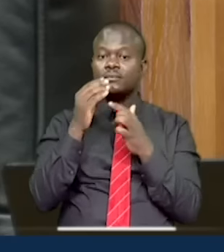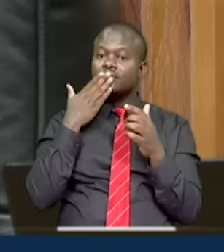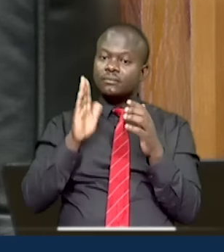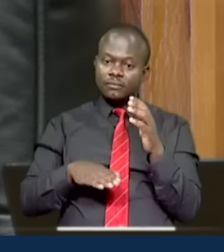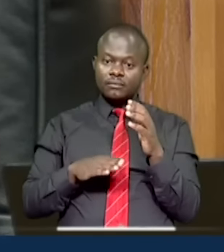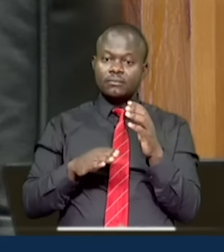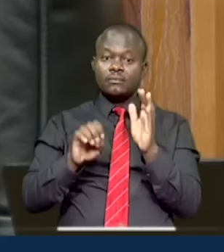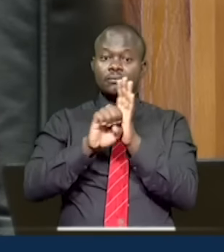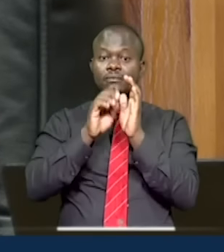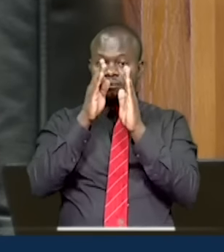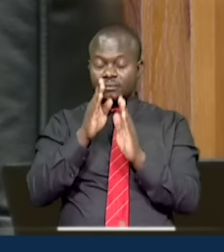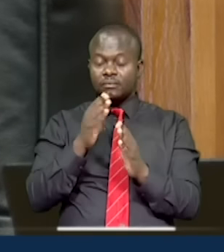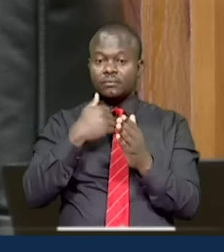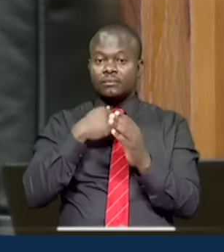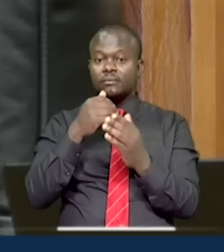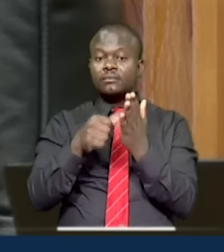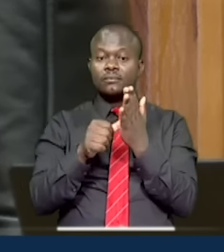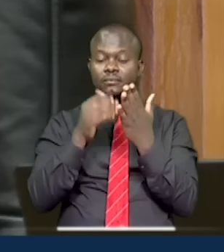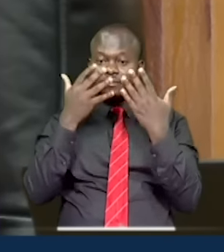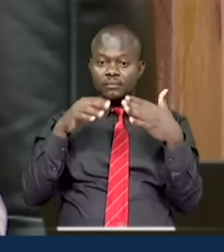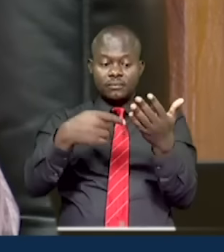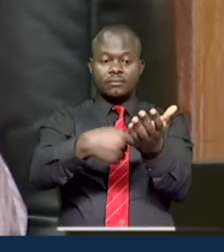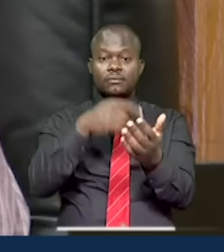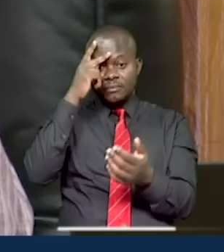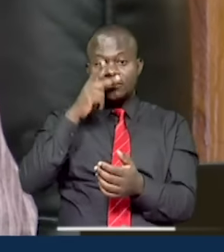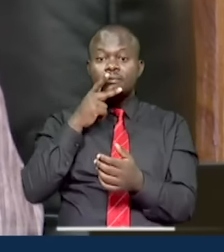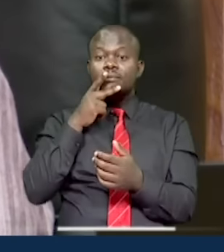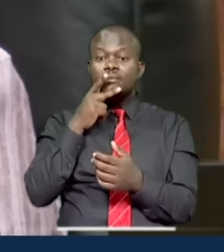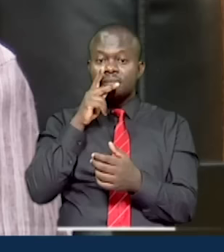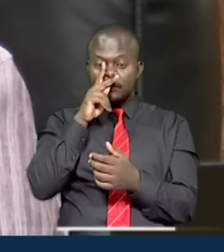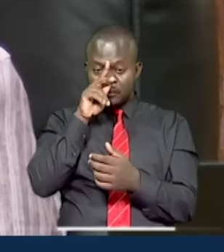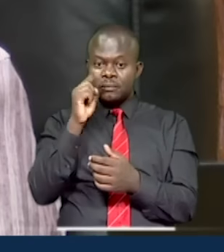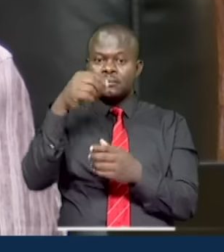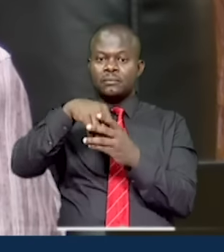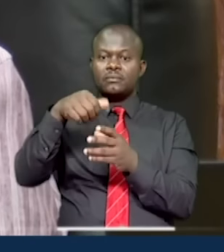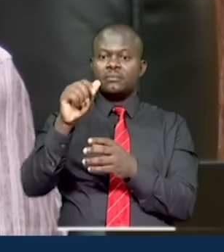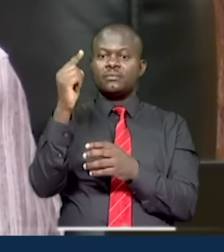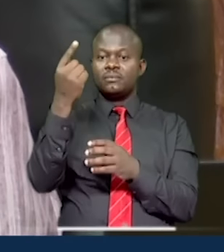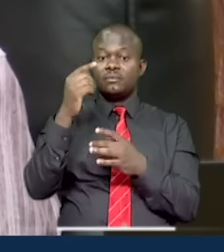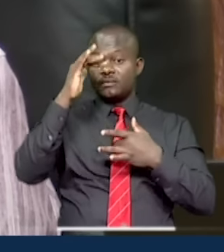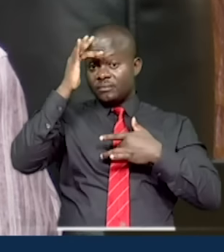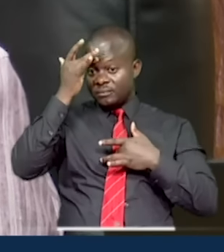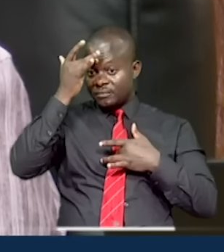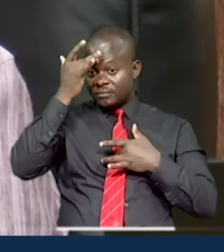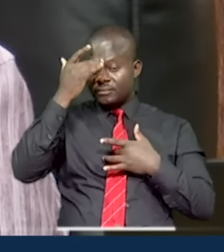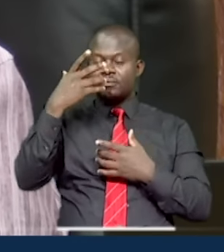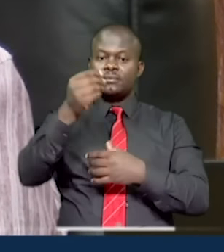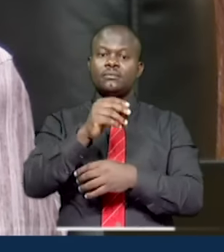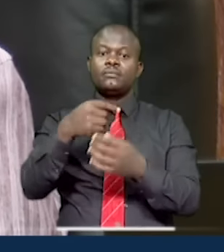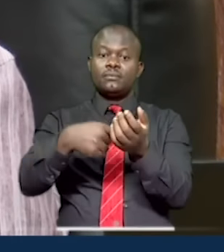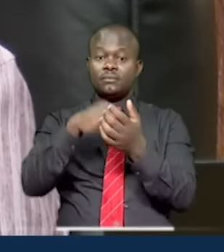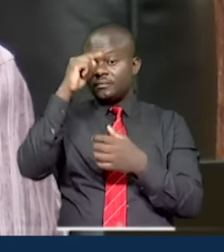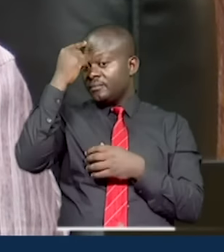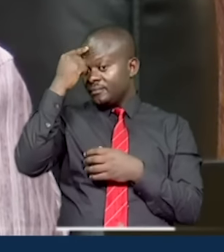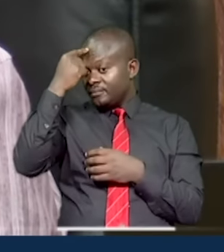nyakubahwa wagize ikibazo amaze kuvuza ababyeyi b'umubyeyi umwe muri abo. Uwa mbere ararwara amujyana kumuvuza mu